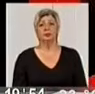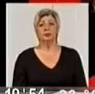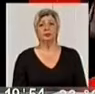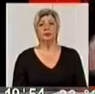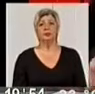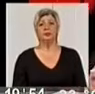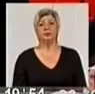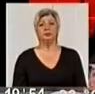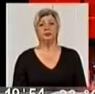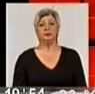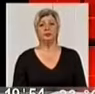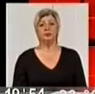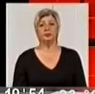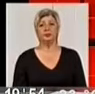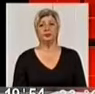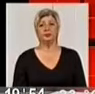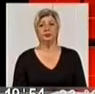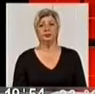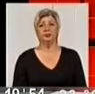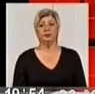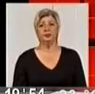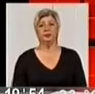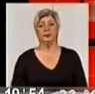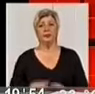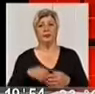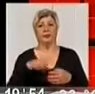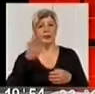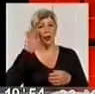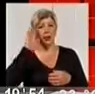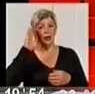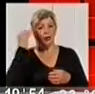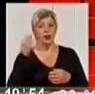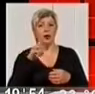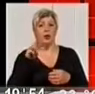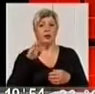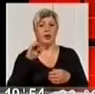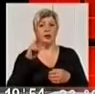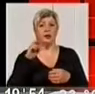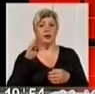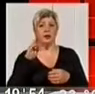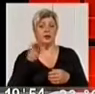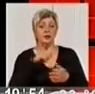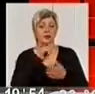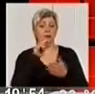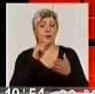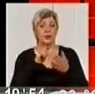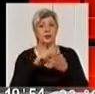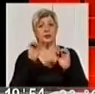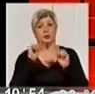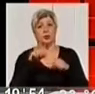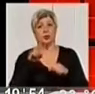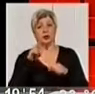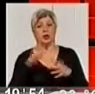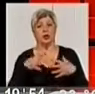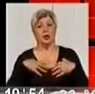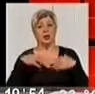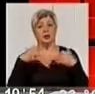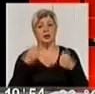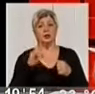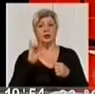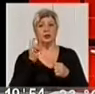пан Едуард Медведєв запитує, можна ли оздоровити ребенка-інваліда